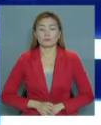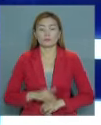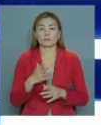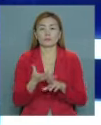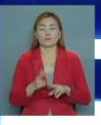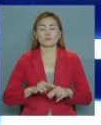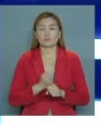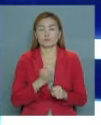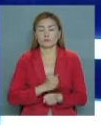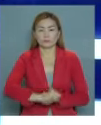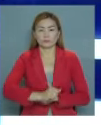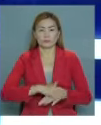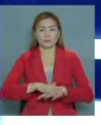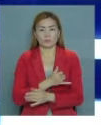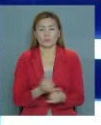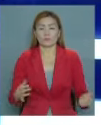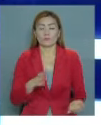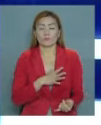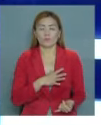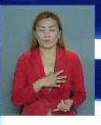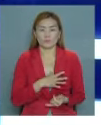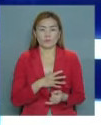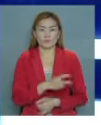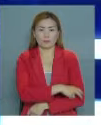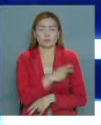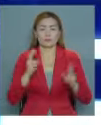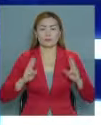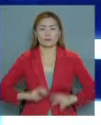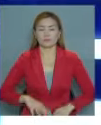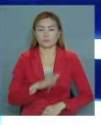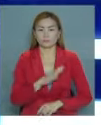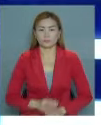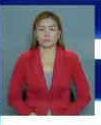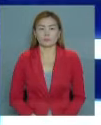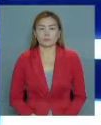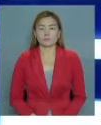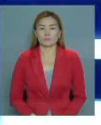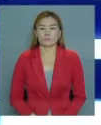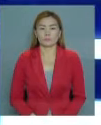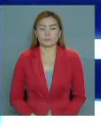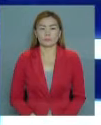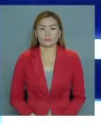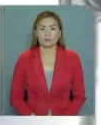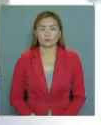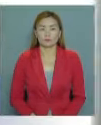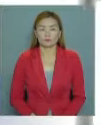введенное в эксплуатацию на благо народа, было запущено, и врачи провели прием пациентов.